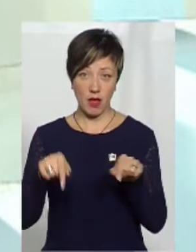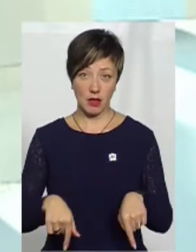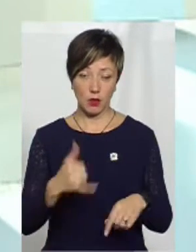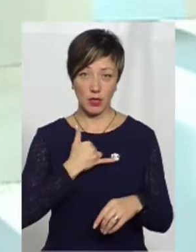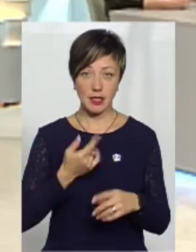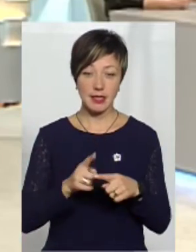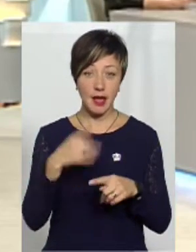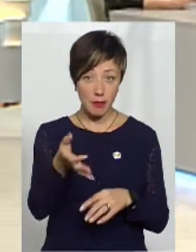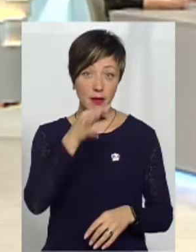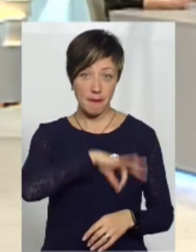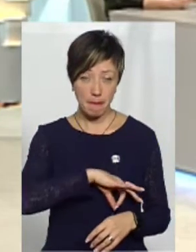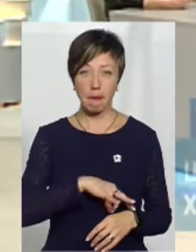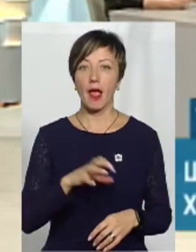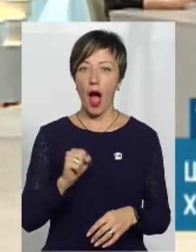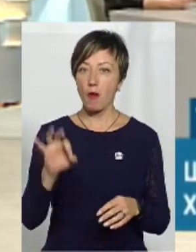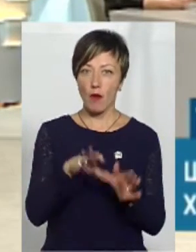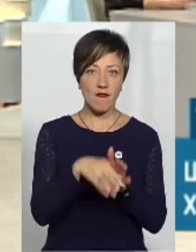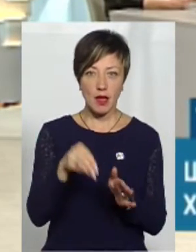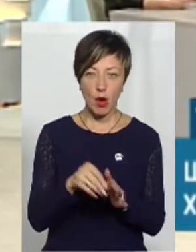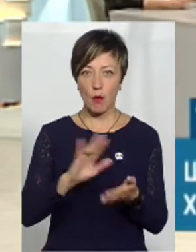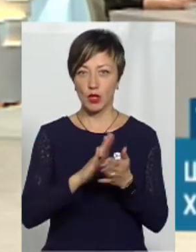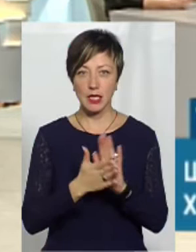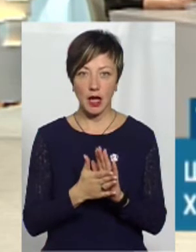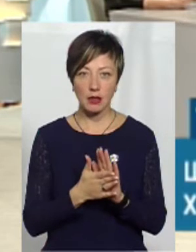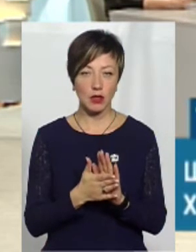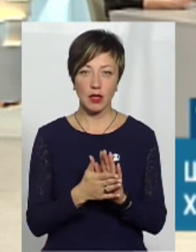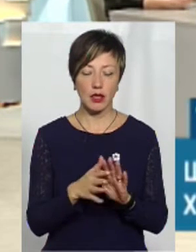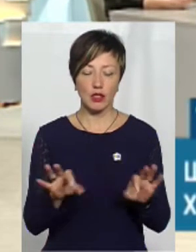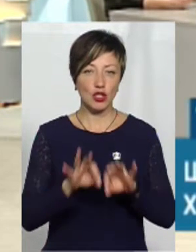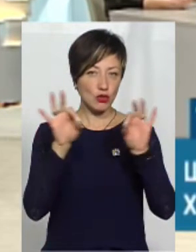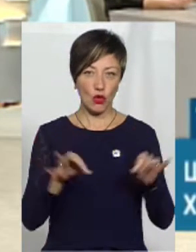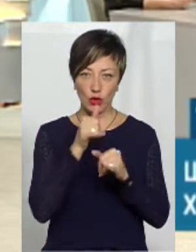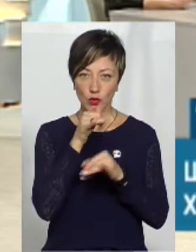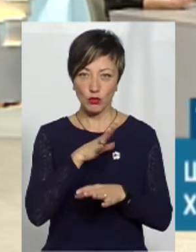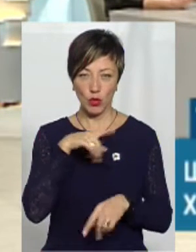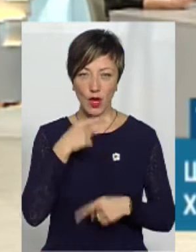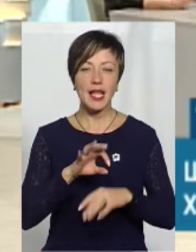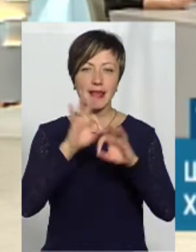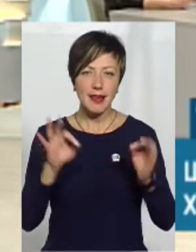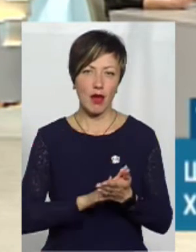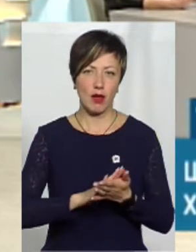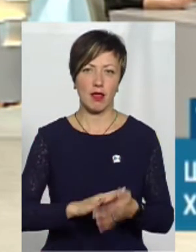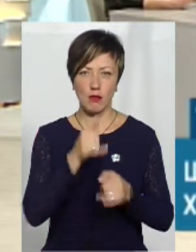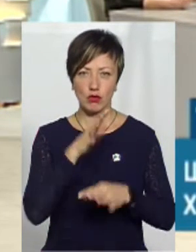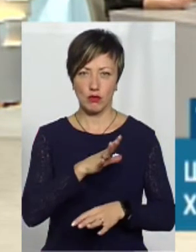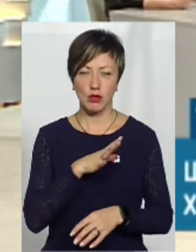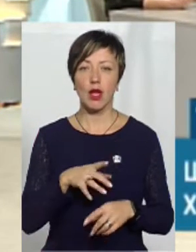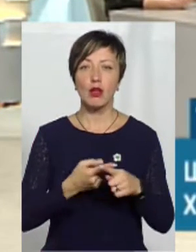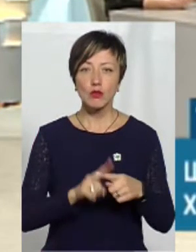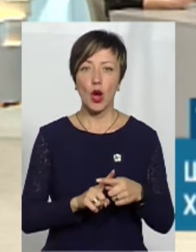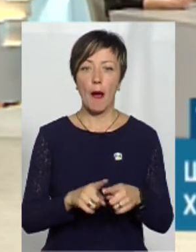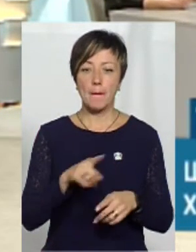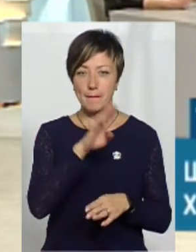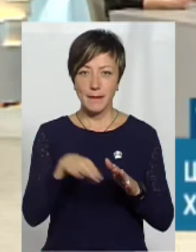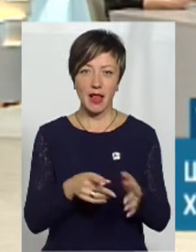таке. Це їм на руку. А про вибори, а про статус мови ніякої не може бути. Зовсім ніякої мови не може бути, тому що під